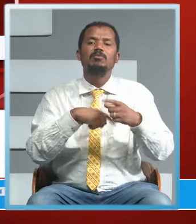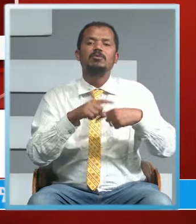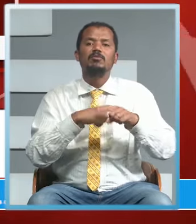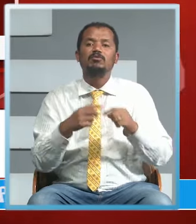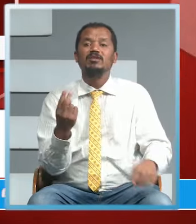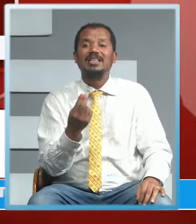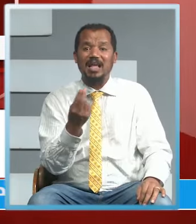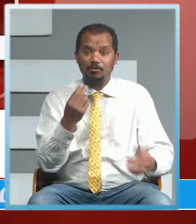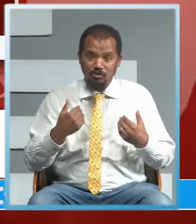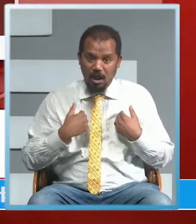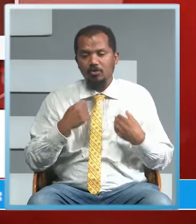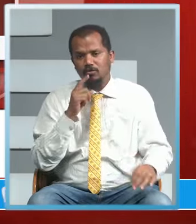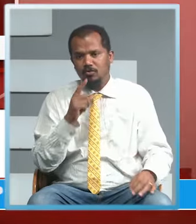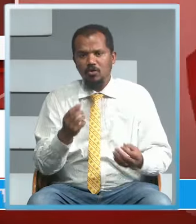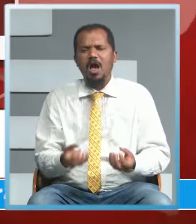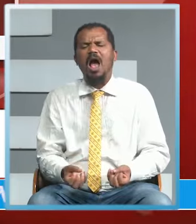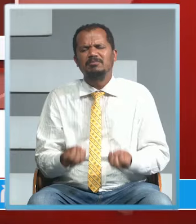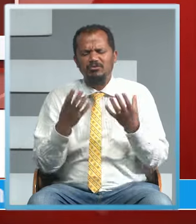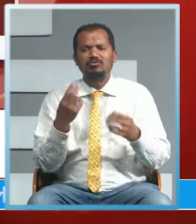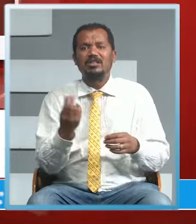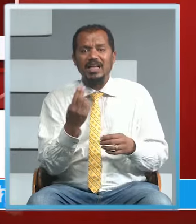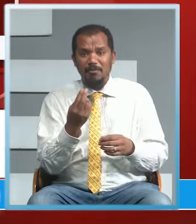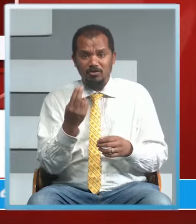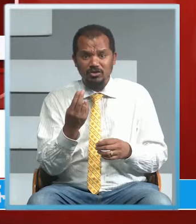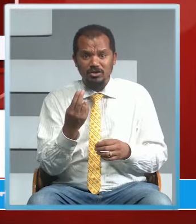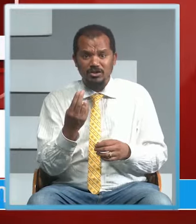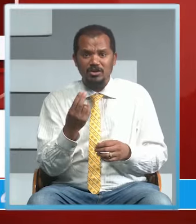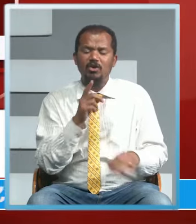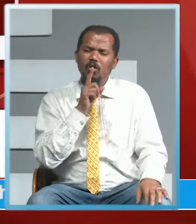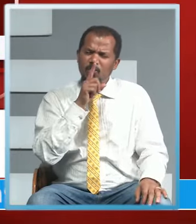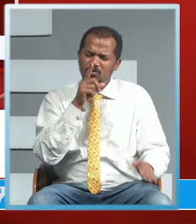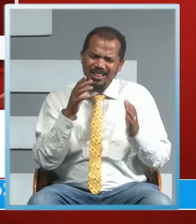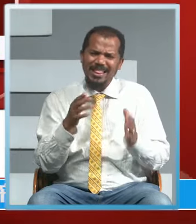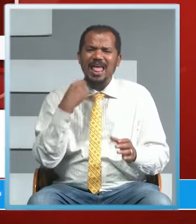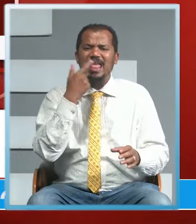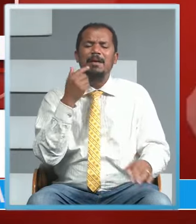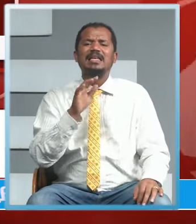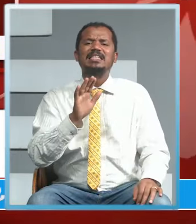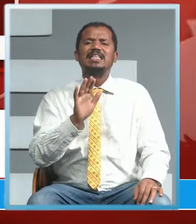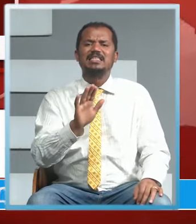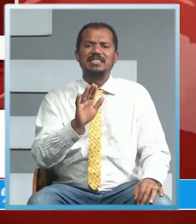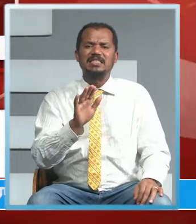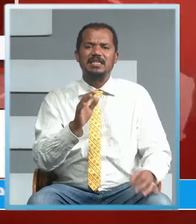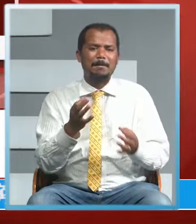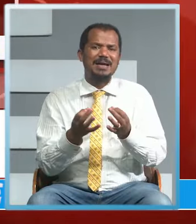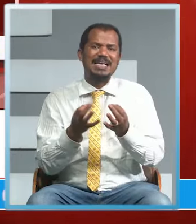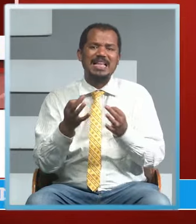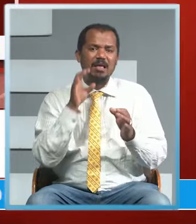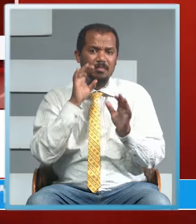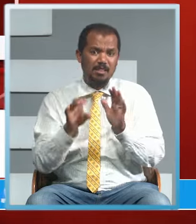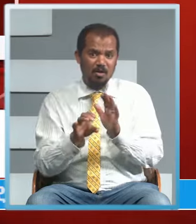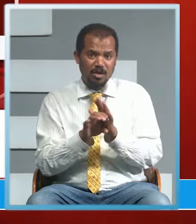የሚመጡ ተገልጋዮች ስላሉን ነው። አብዛኛዎቹ ተገልጋዮች እውነተኛ የማንነት